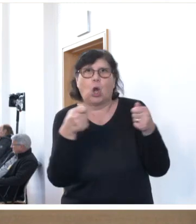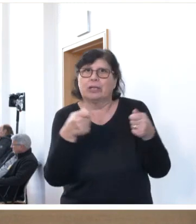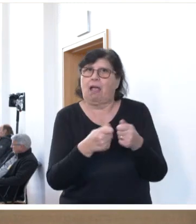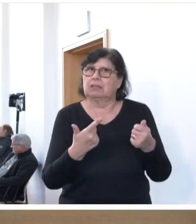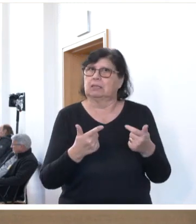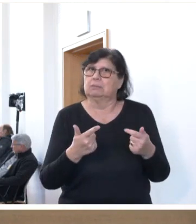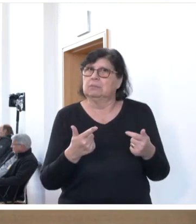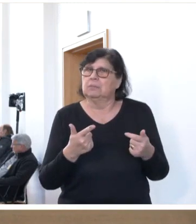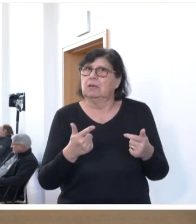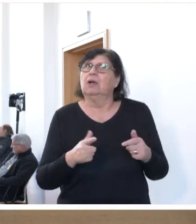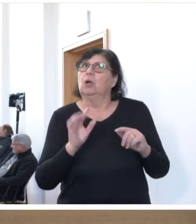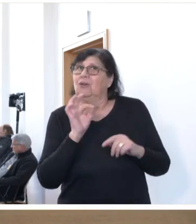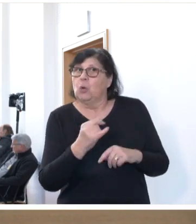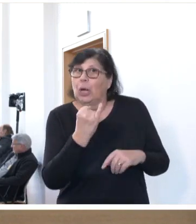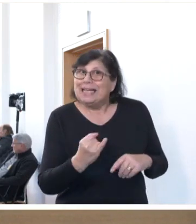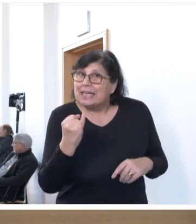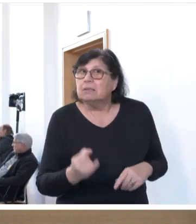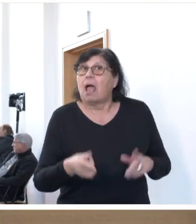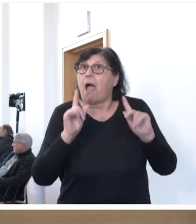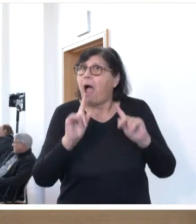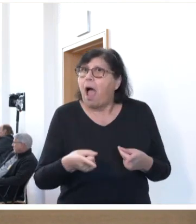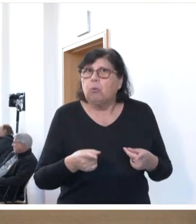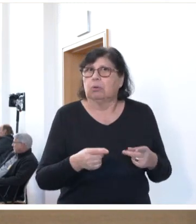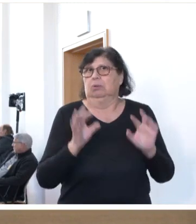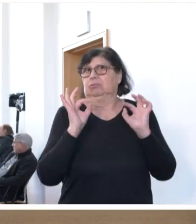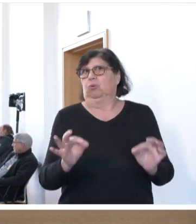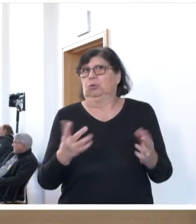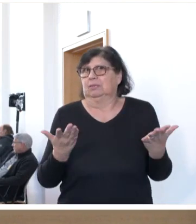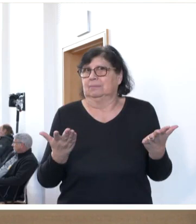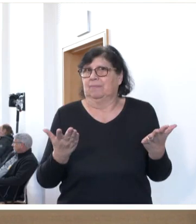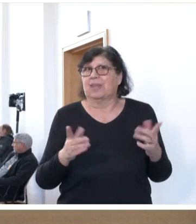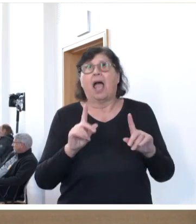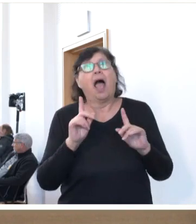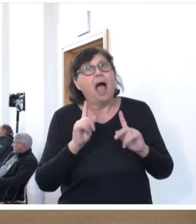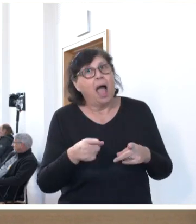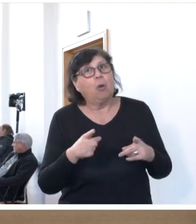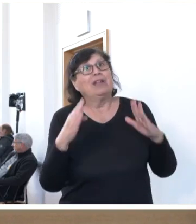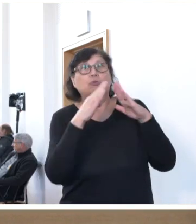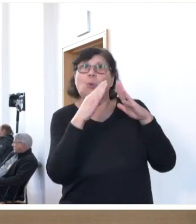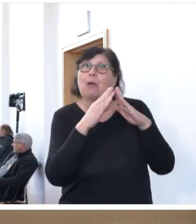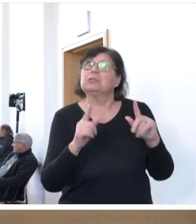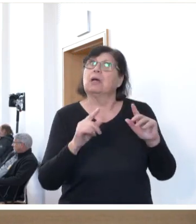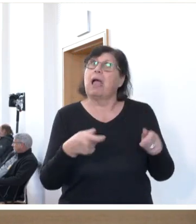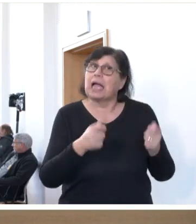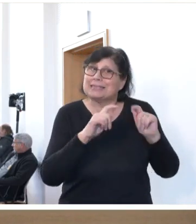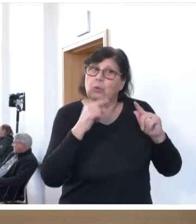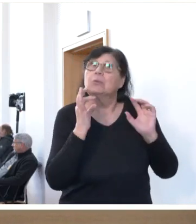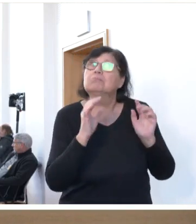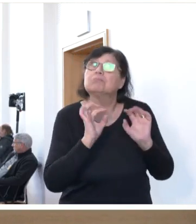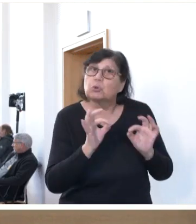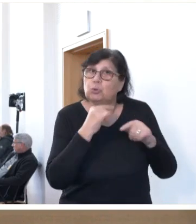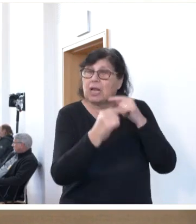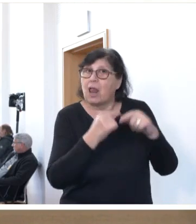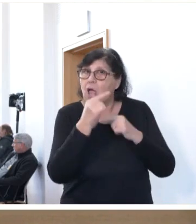im Übrigen auch jedem anderen Kind gut, auch unseren wohlbehüteten Kindern. Liebe Kolleginnen